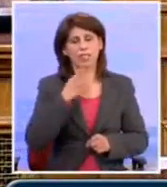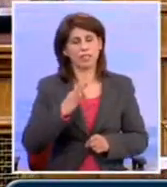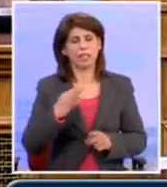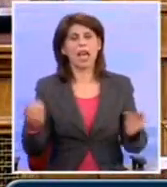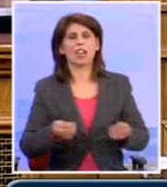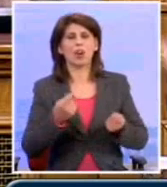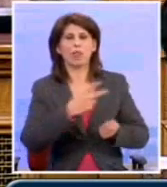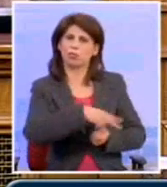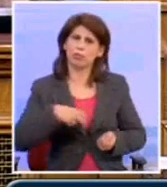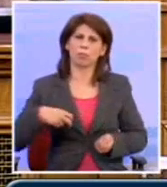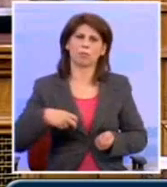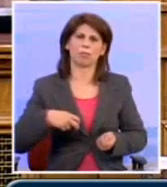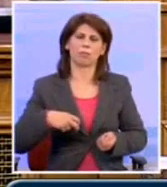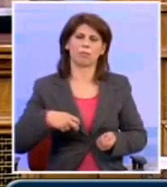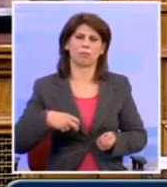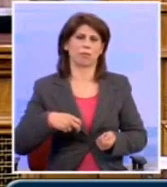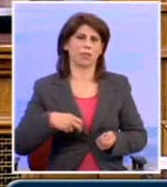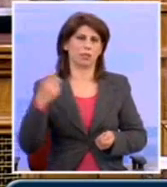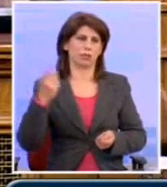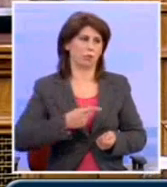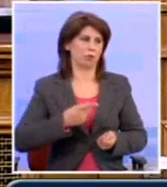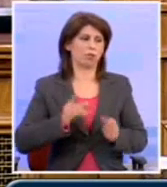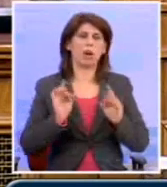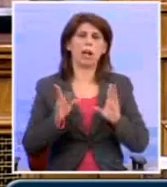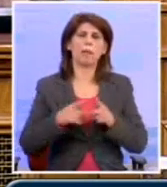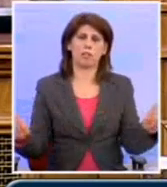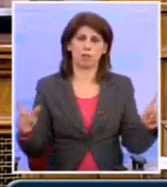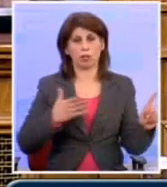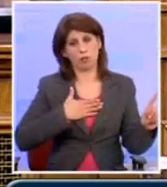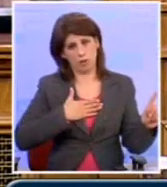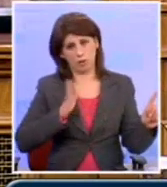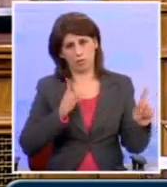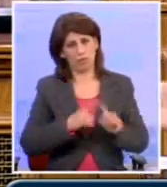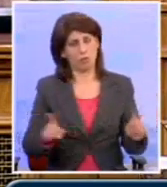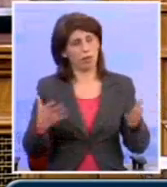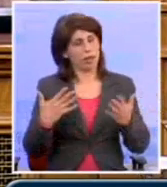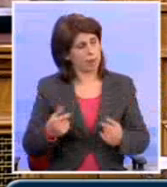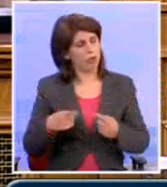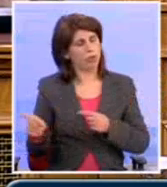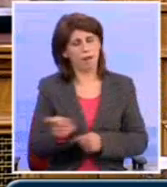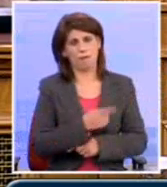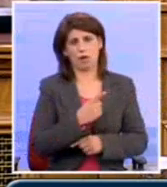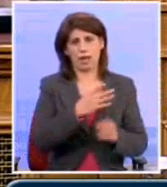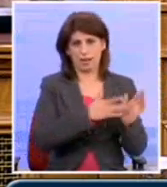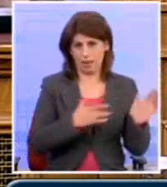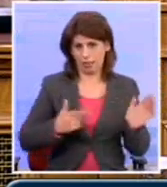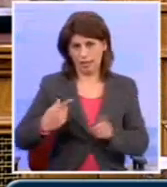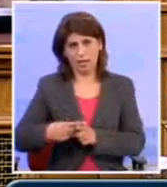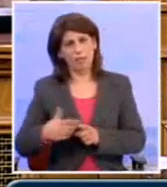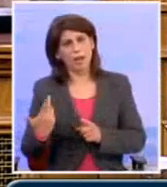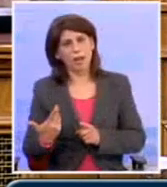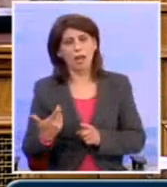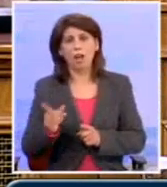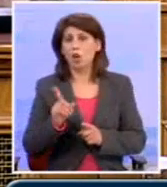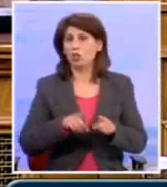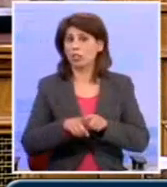κατευθείαν. Τα οποία το είχε απομεστεί ήδη. Ε? Καμία διαφορά. Κατ' εμέ. Υπάρχουν διαφορές μεταξύ Ιρλανδίας και Ελλάδας. Αλλά όχι